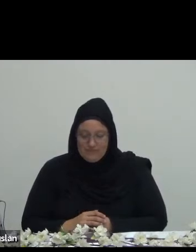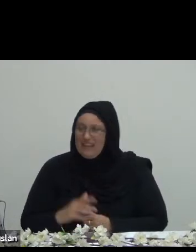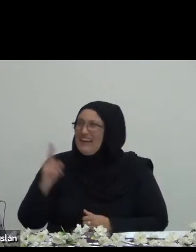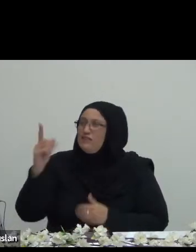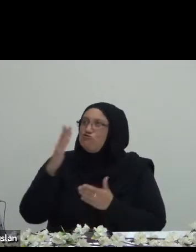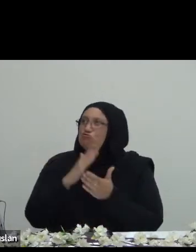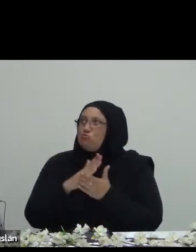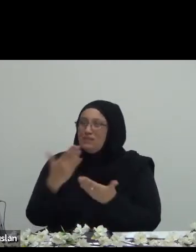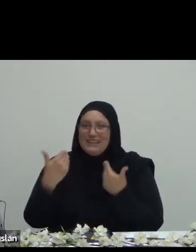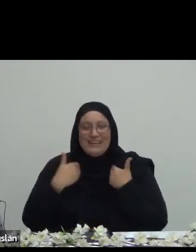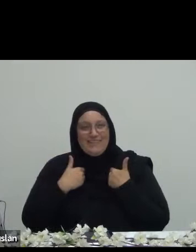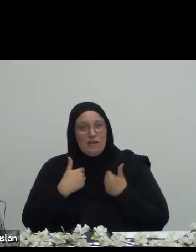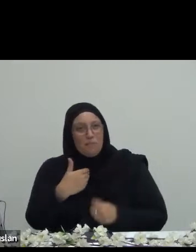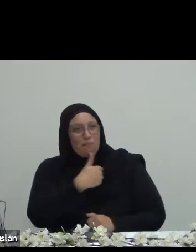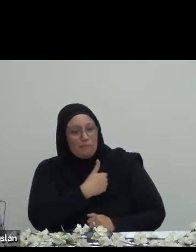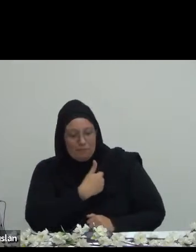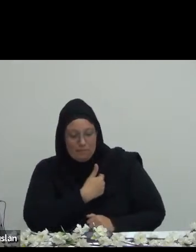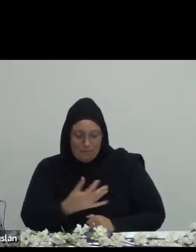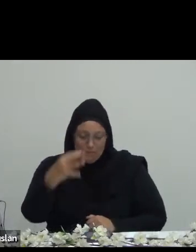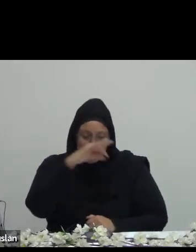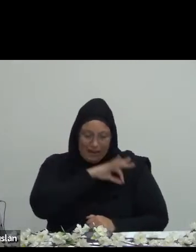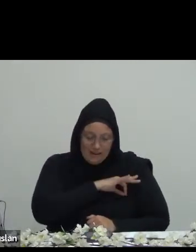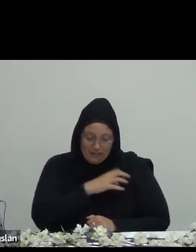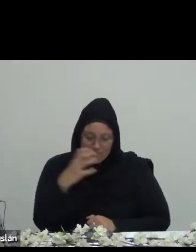هو الله